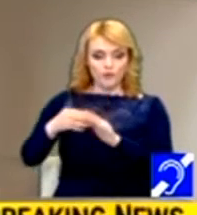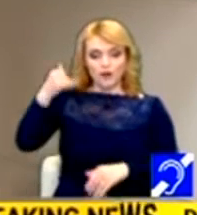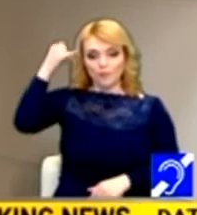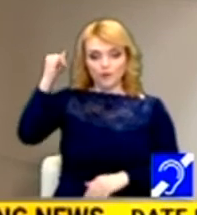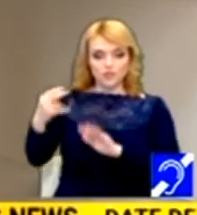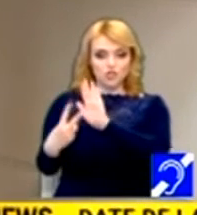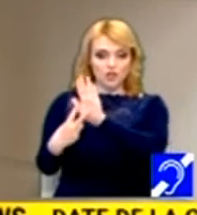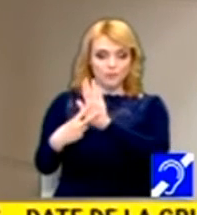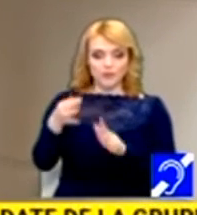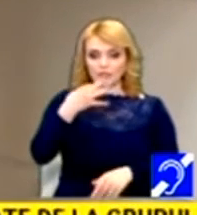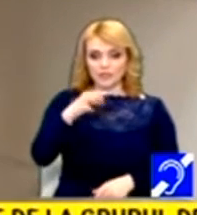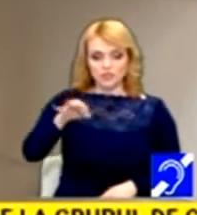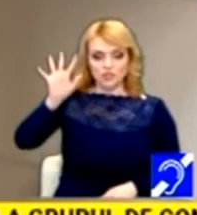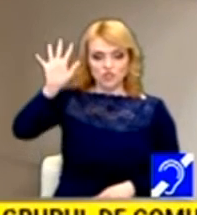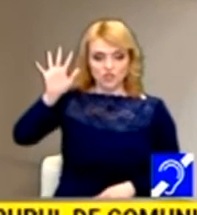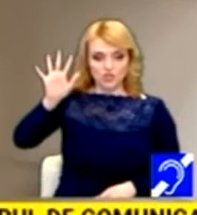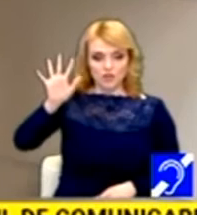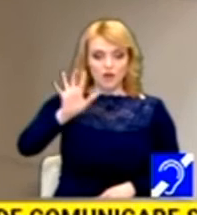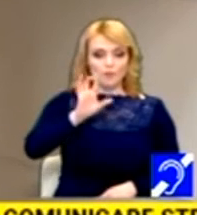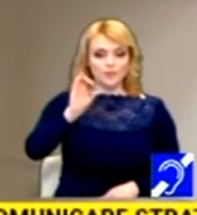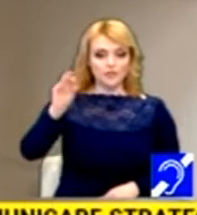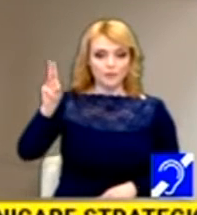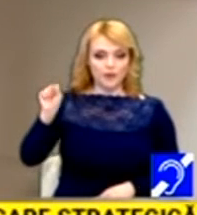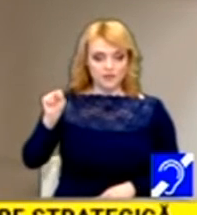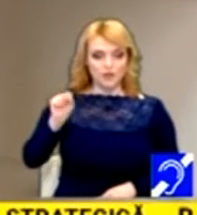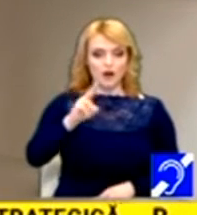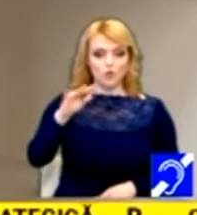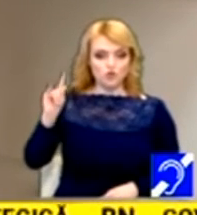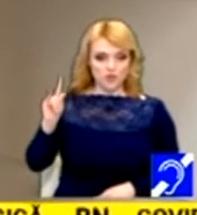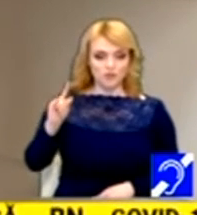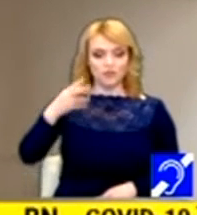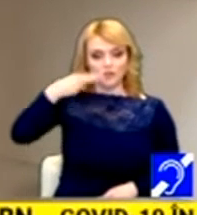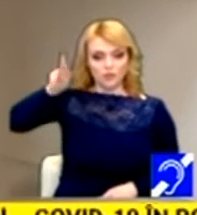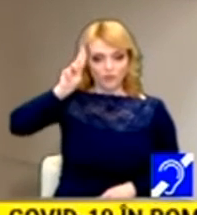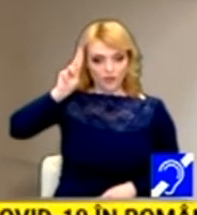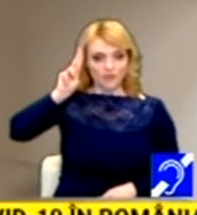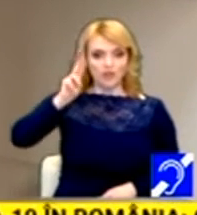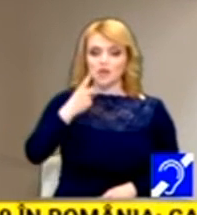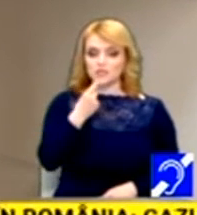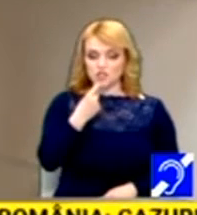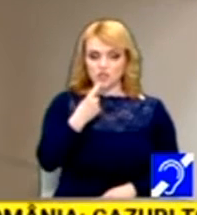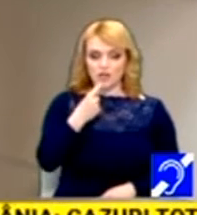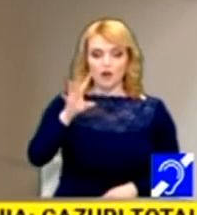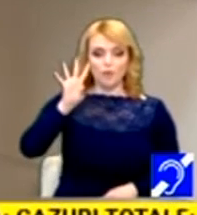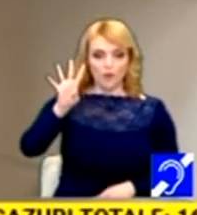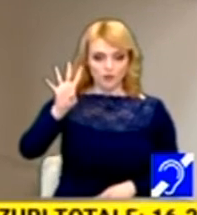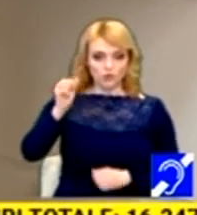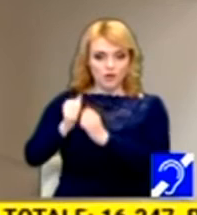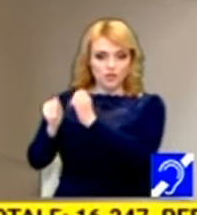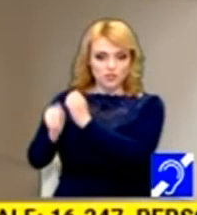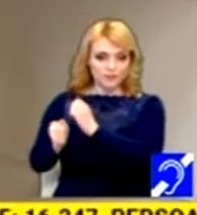7, Iediniți 5, Basarabeasca, Căușeni, Ialoveni, Sângerei 4